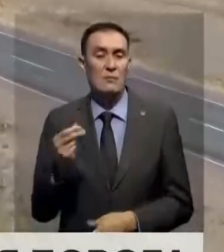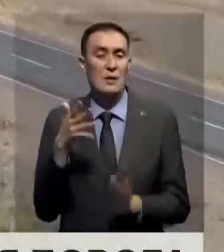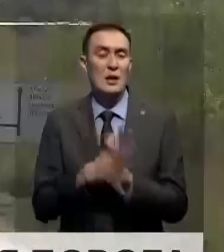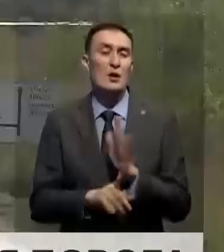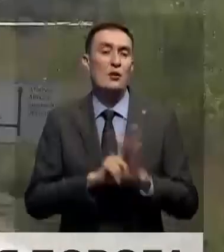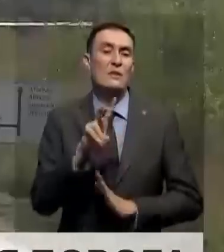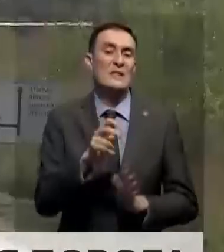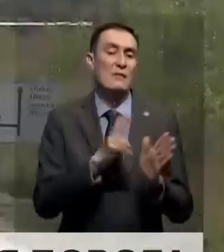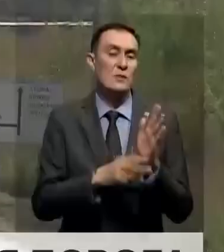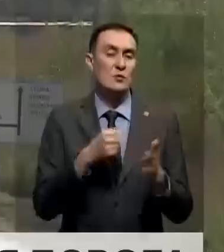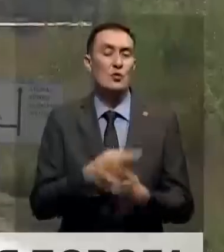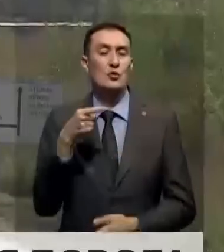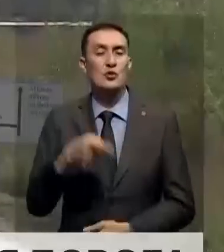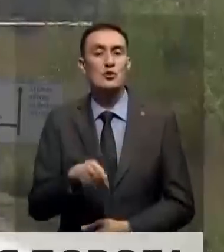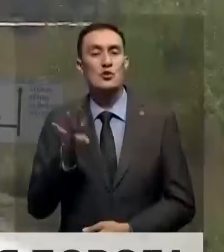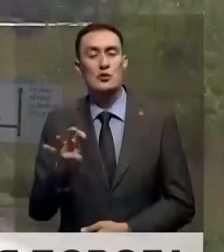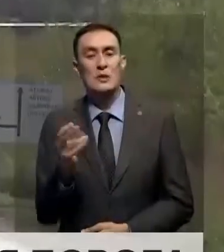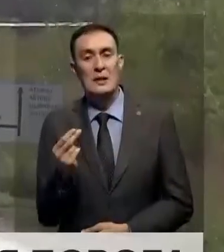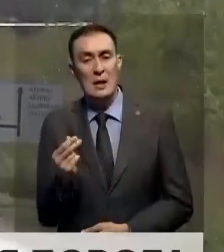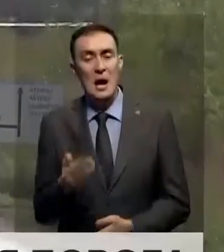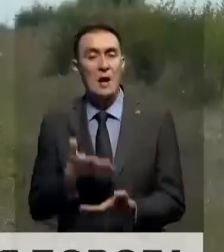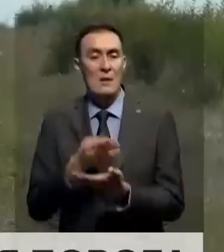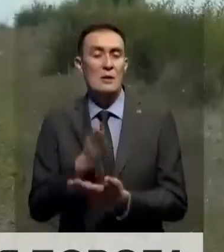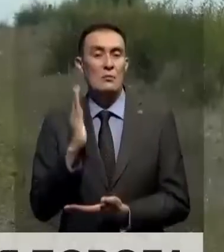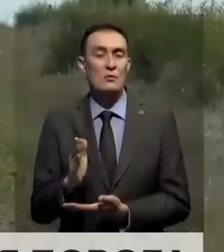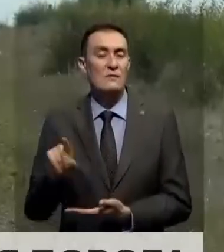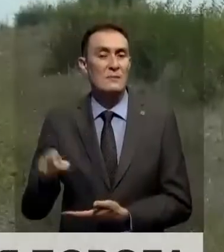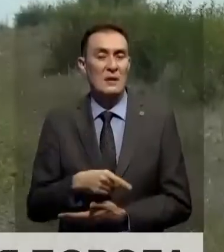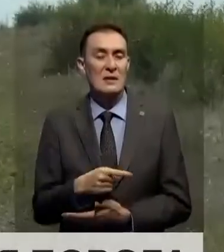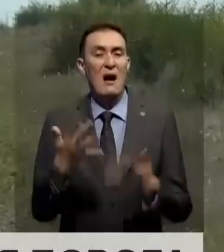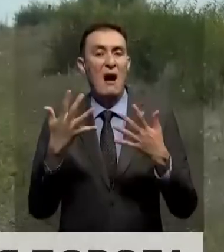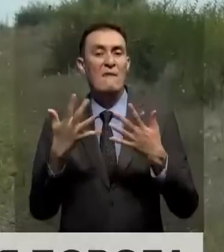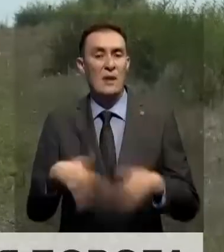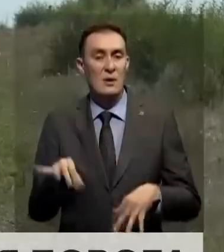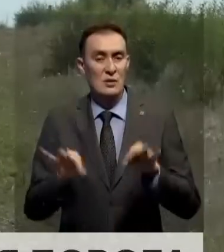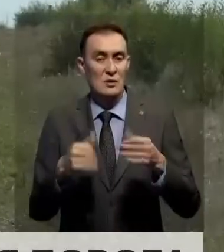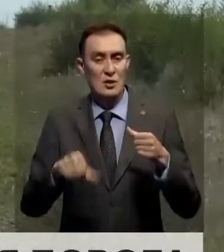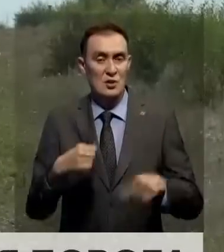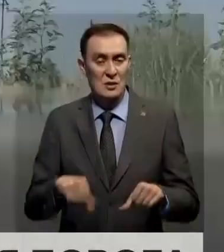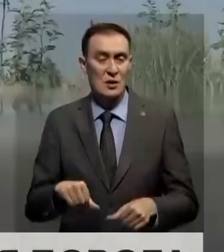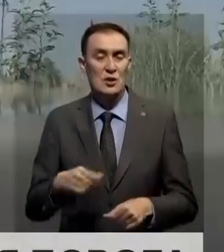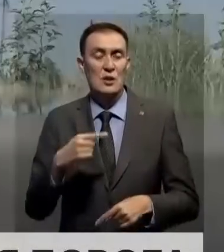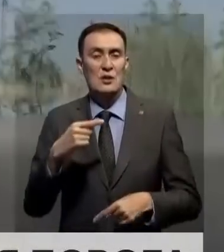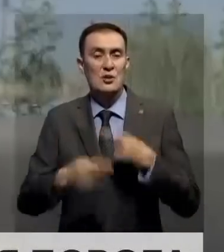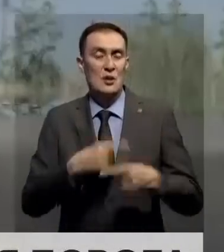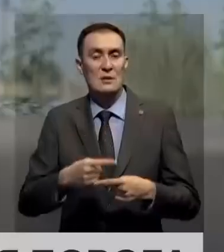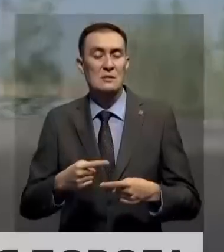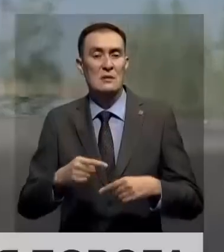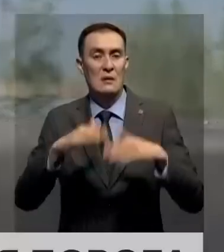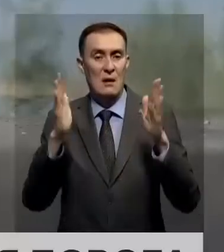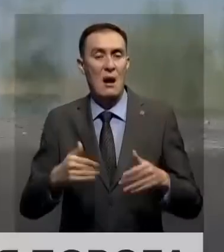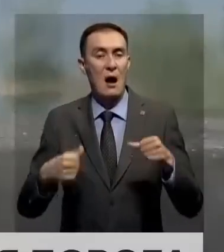обойдется от 280 до 1400 тенге. Оплата будет взиматься автоматически через контрольную арку.